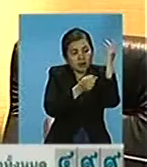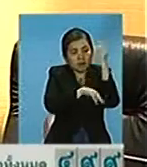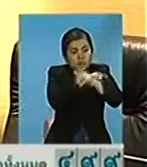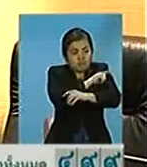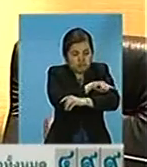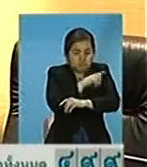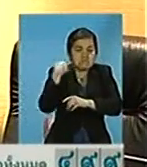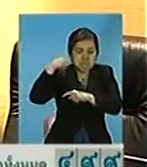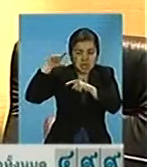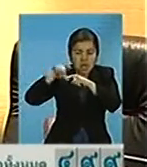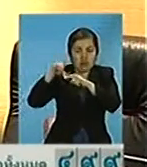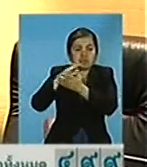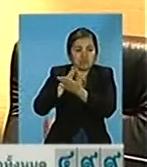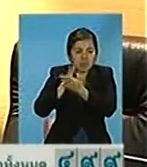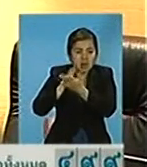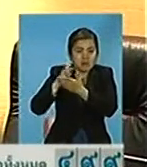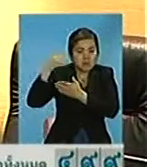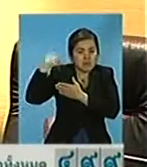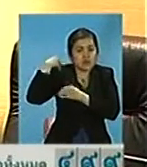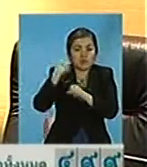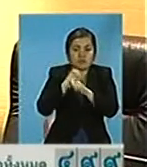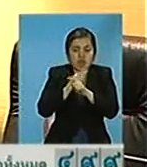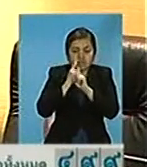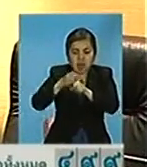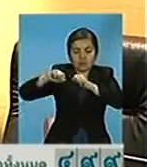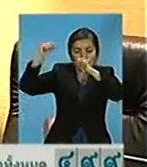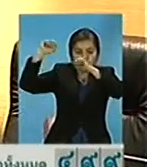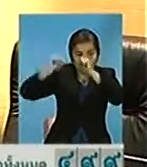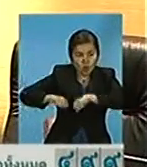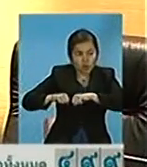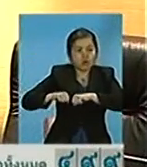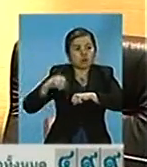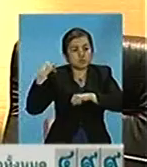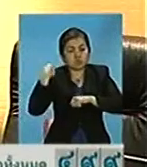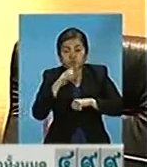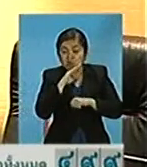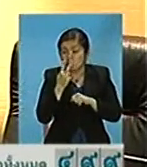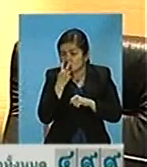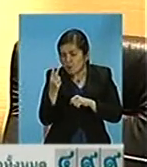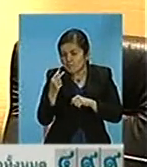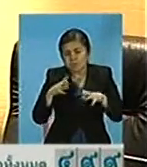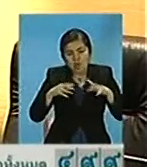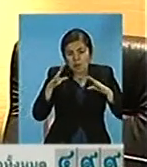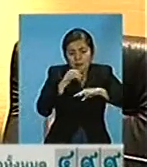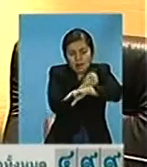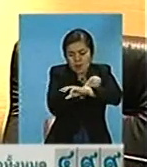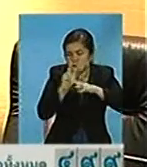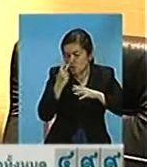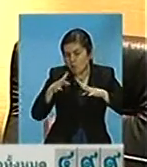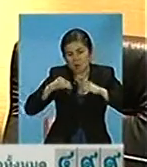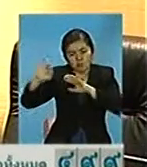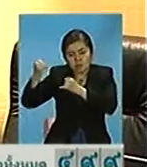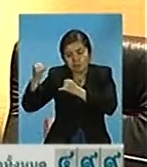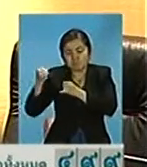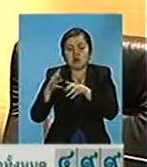บ่งที่เจ้าของสวนแบ่งให้กันตามข้อตกลงตามที่พอใจถ้าเขาไม่พอใจกับเจ้าของสวนรายนี้เ